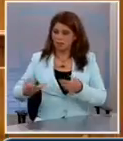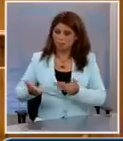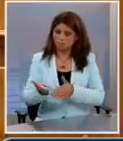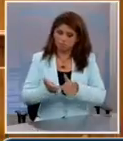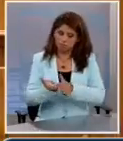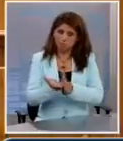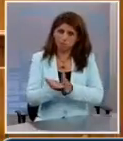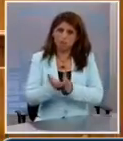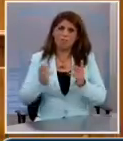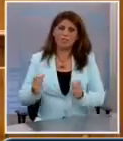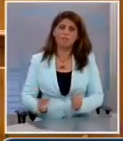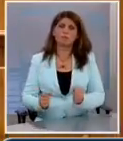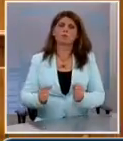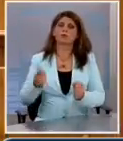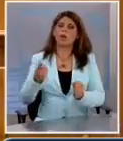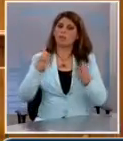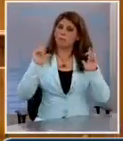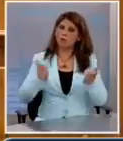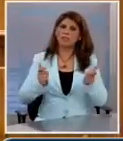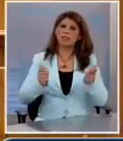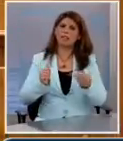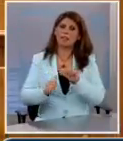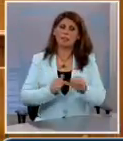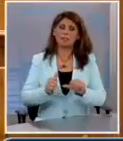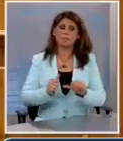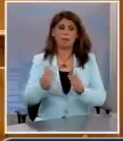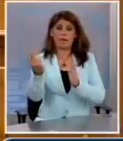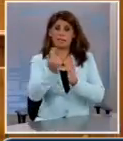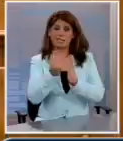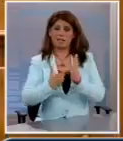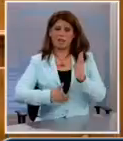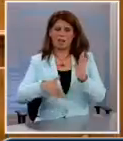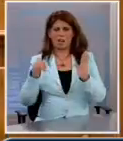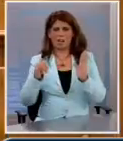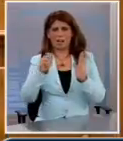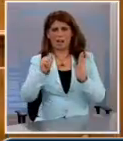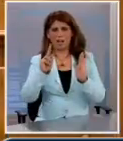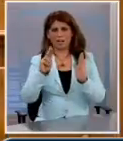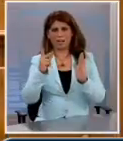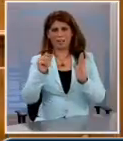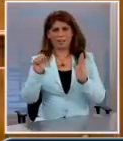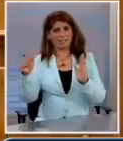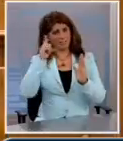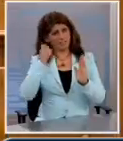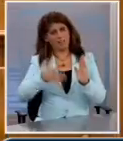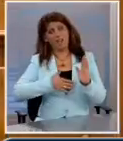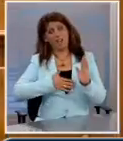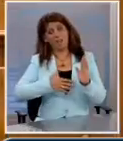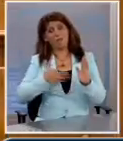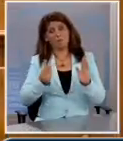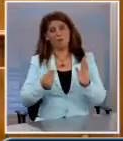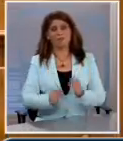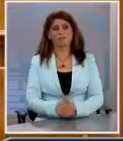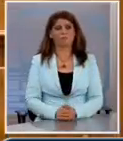και εκμαυλίζεται την πολιτική. Ο Αρκάς, τον οποίον ξέρετε ότι αγαπώ πολύ, σε μία